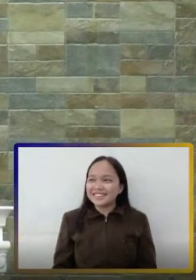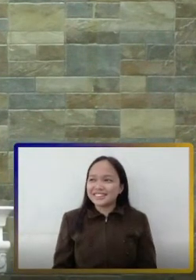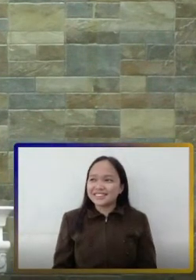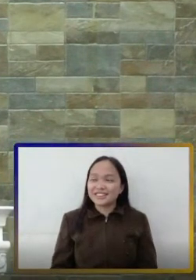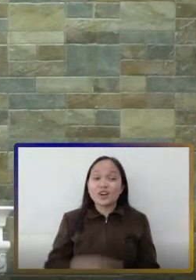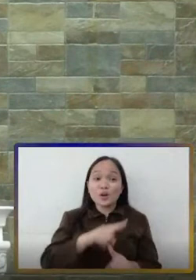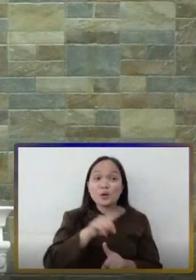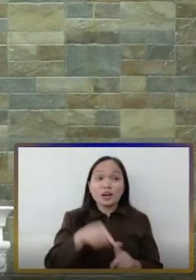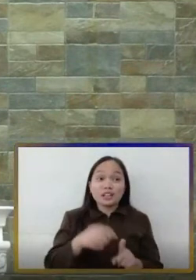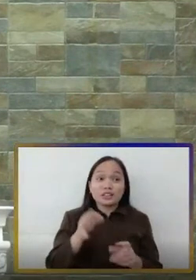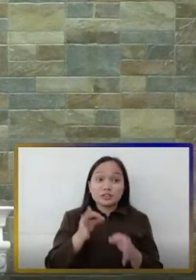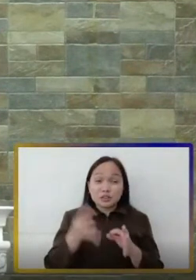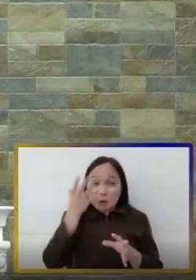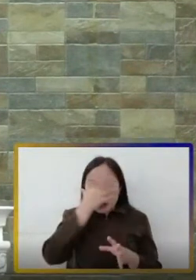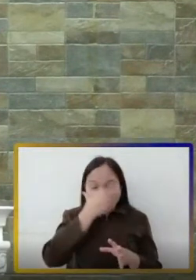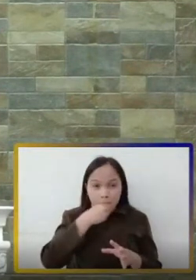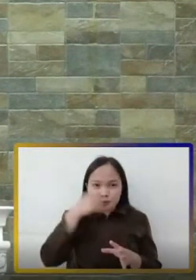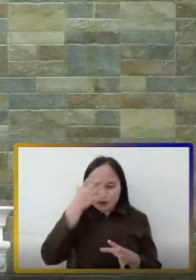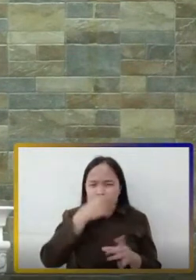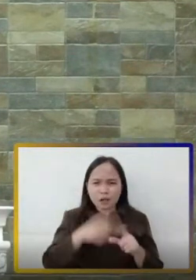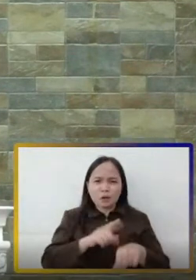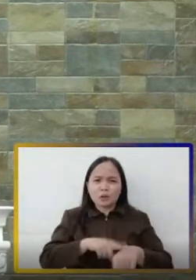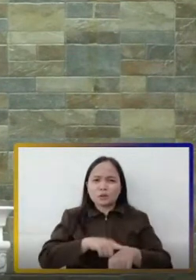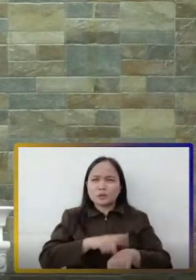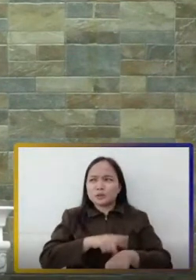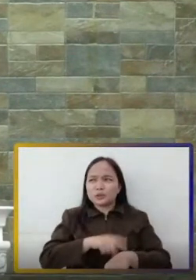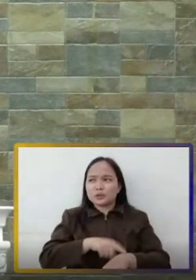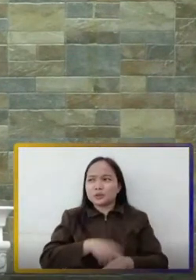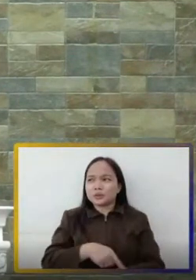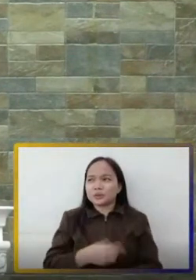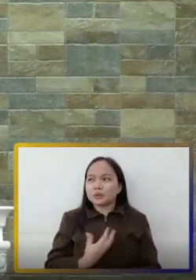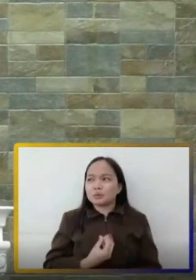Pagka magandang-maganda, bumibilis ko ang pintig.